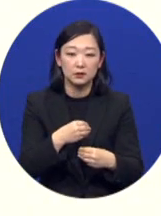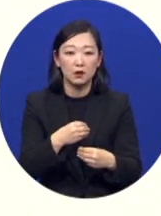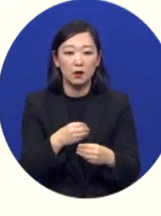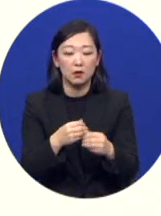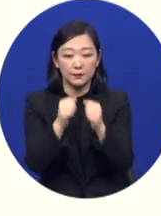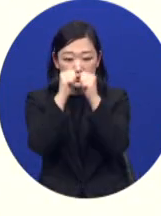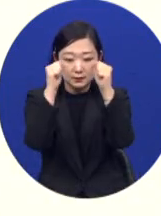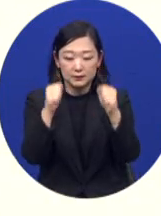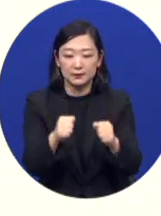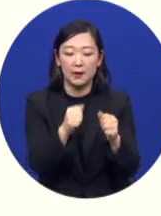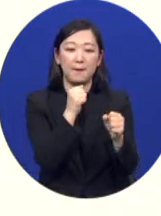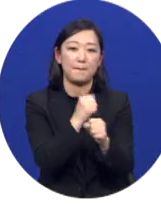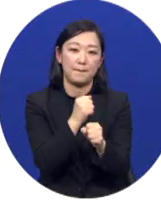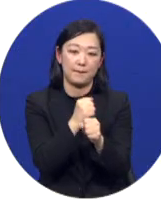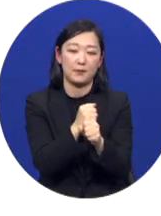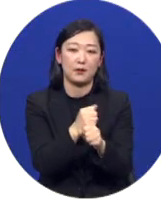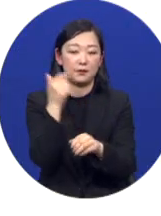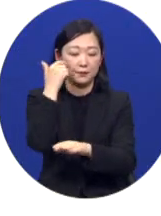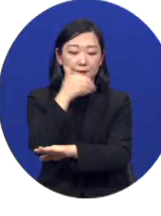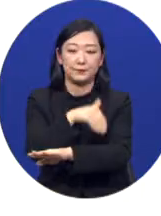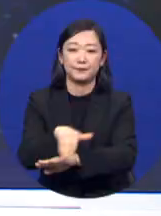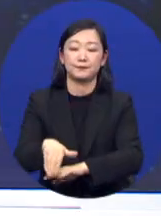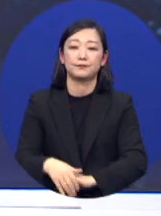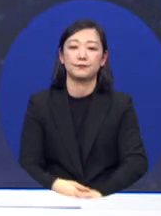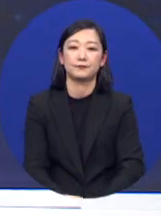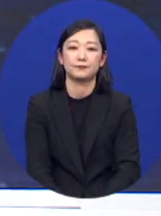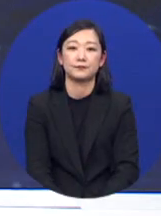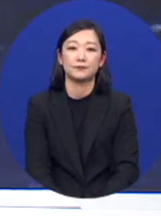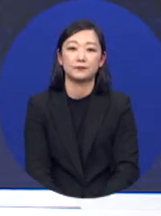드론 식별 시스템도 만들 계획입니다